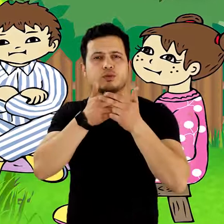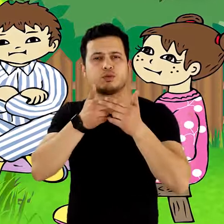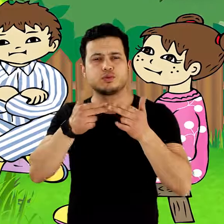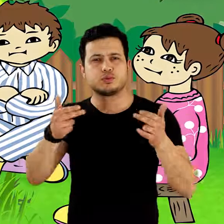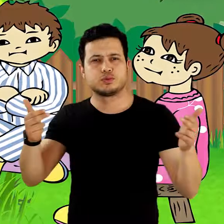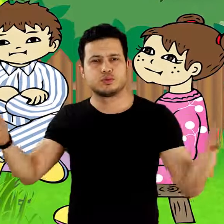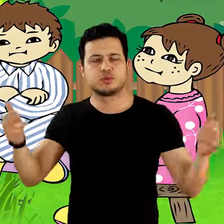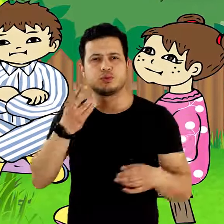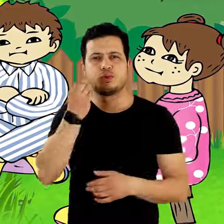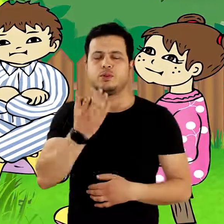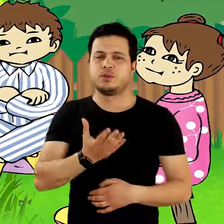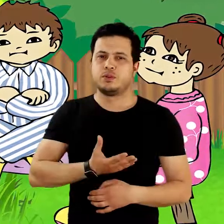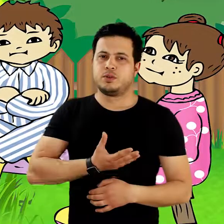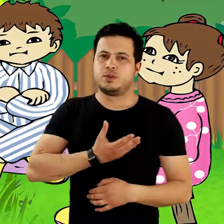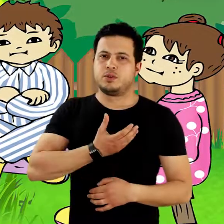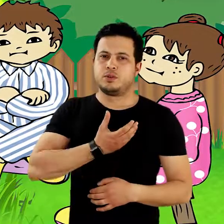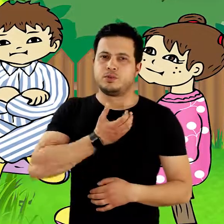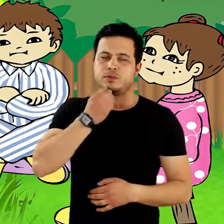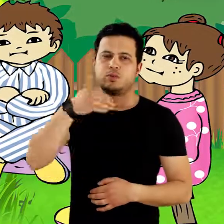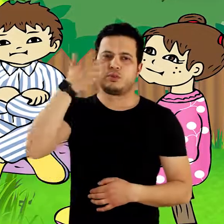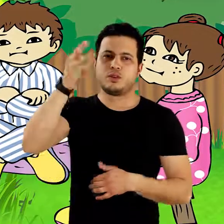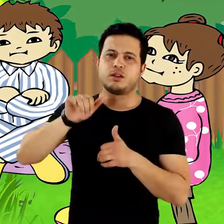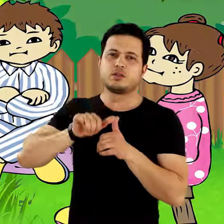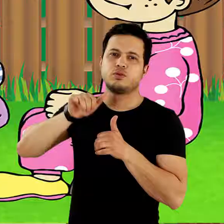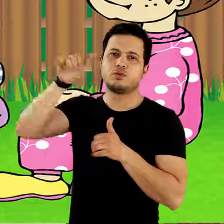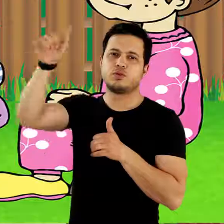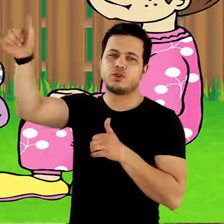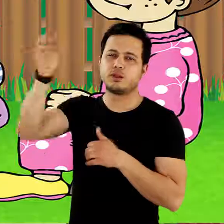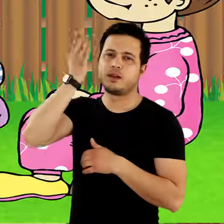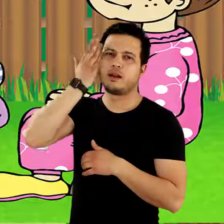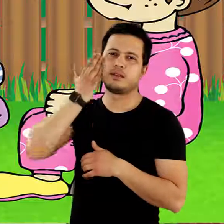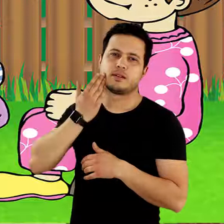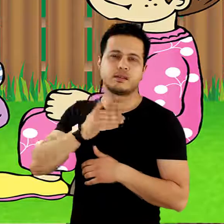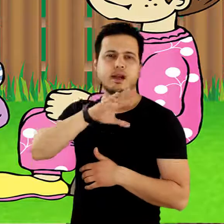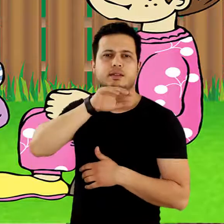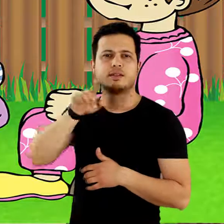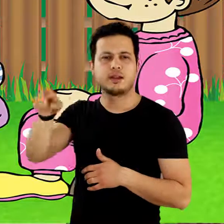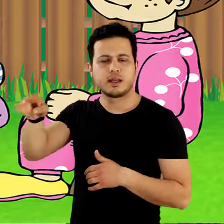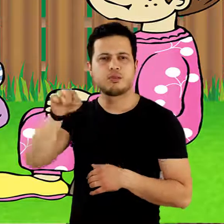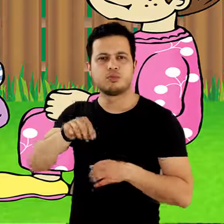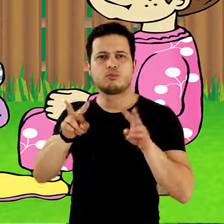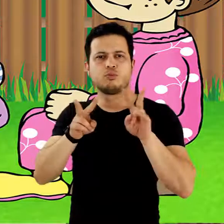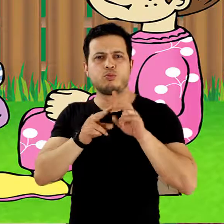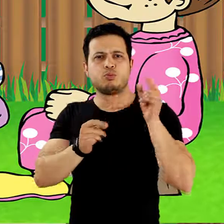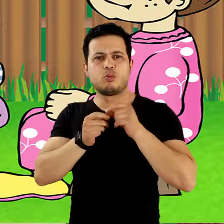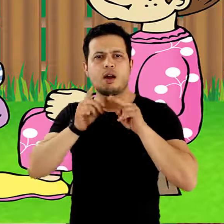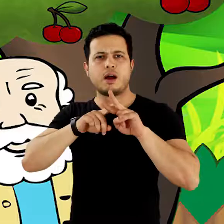süre üzüntüyle uzakları seyretti. Dede, mübadele ne demek?